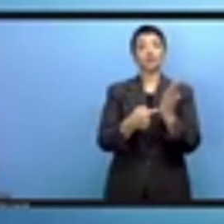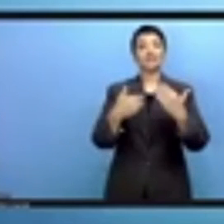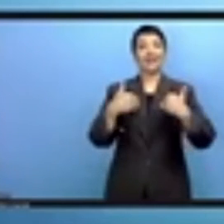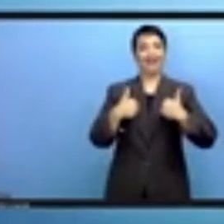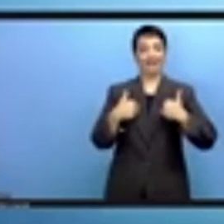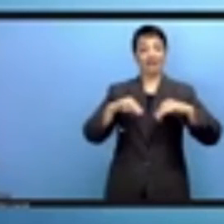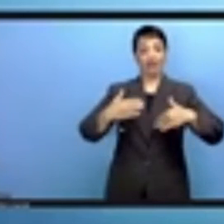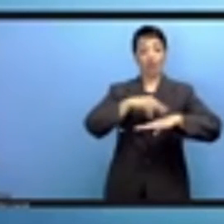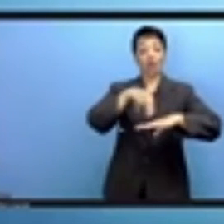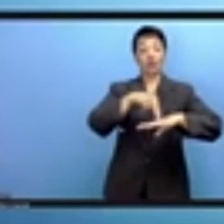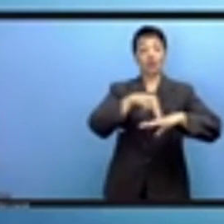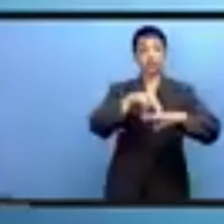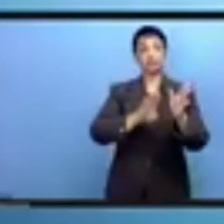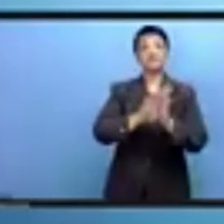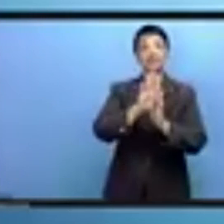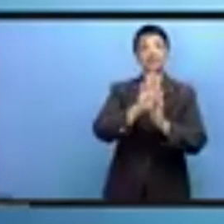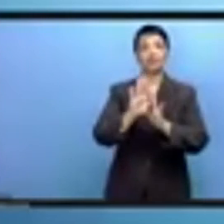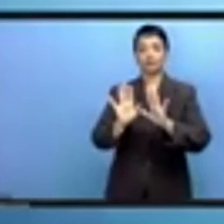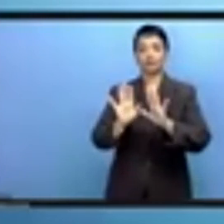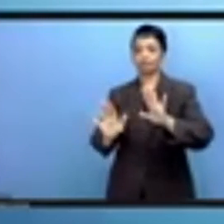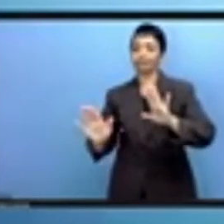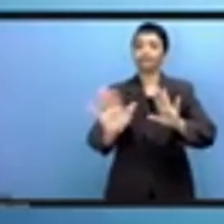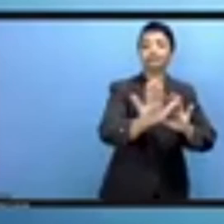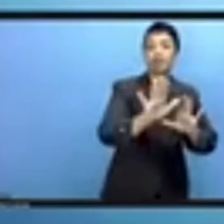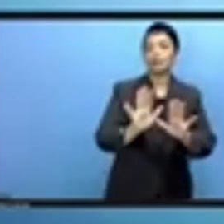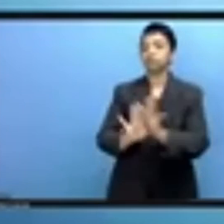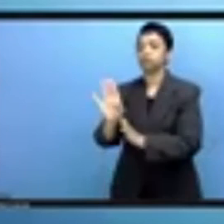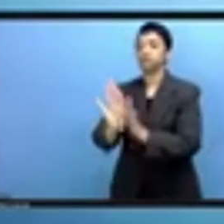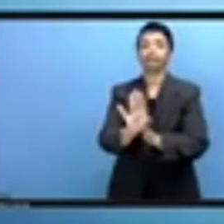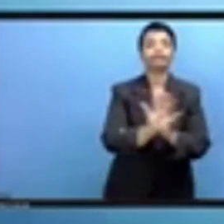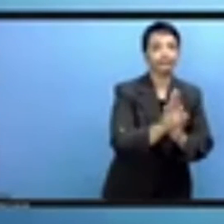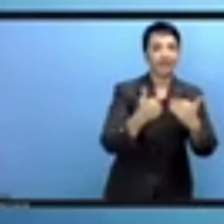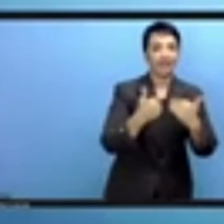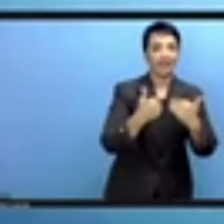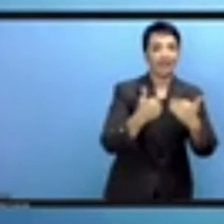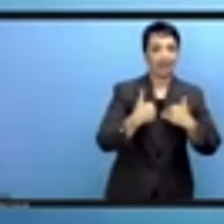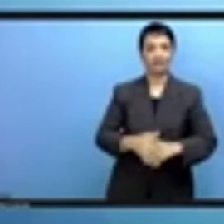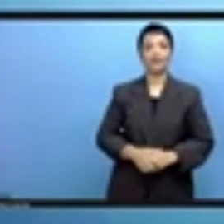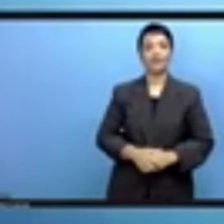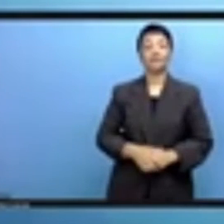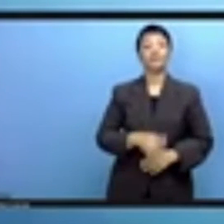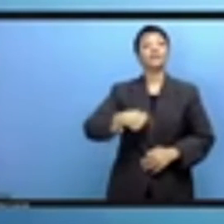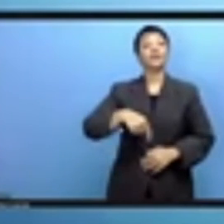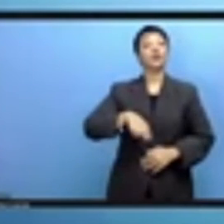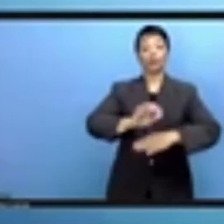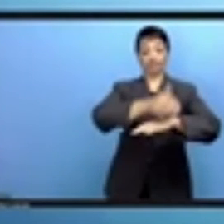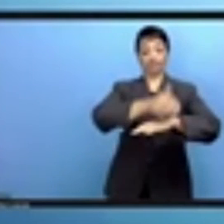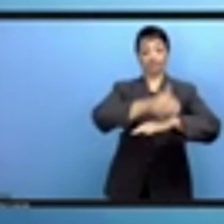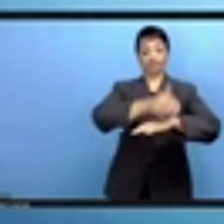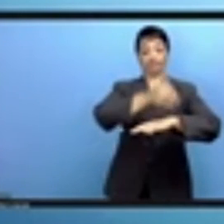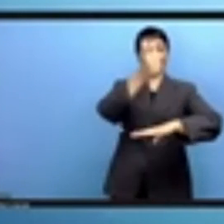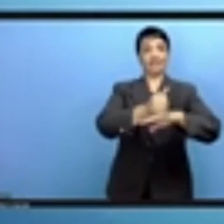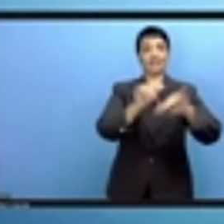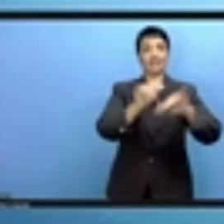到，在这个发展的进程当中，技术的发展至关重要。